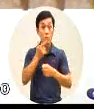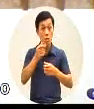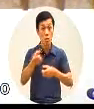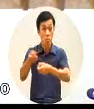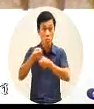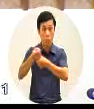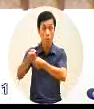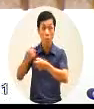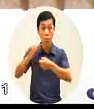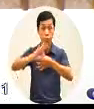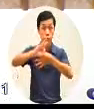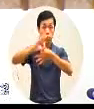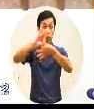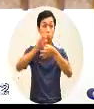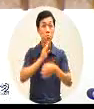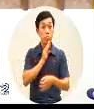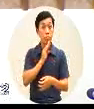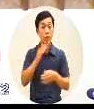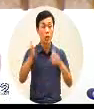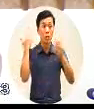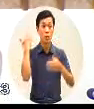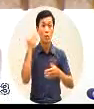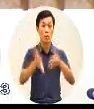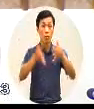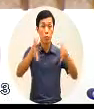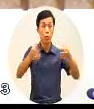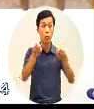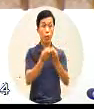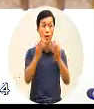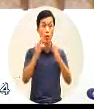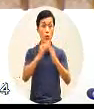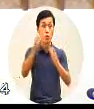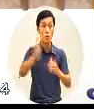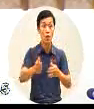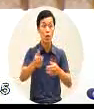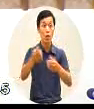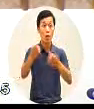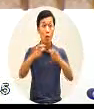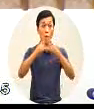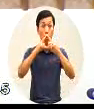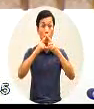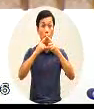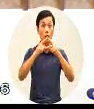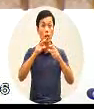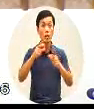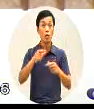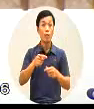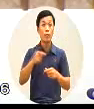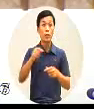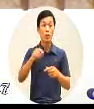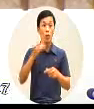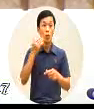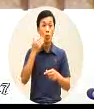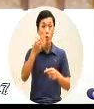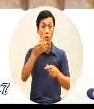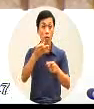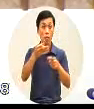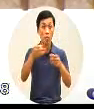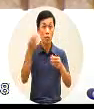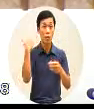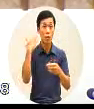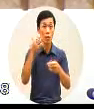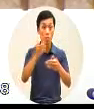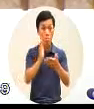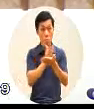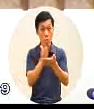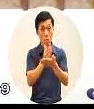取？当时咱的都发局局长甲分析答应，讲要想，因为正万好无，啊，恁分数迄个时阵敢